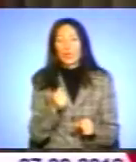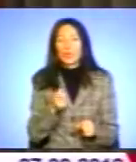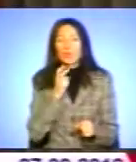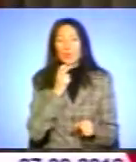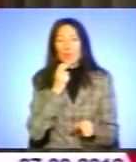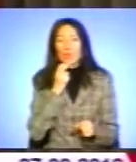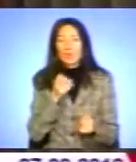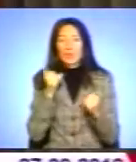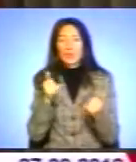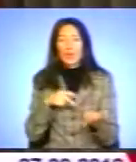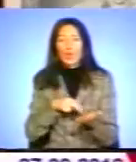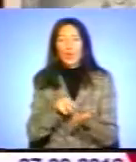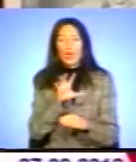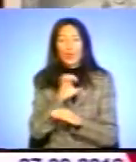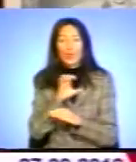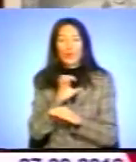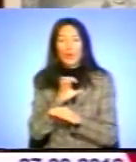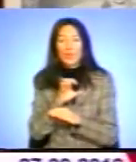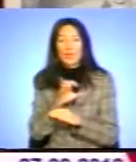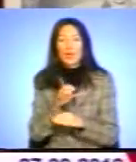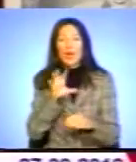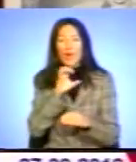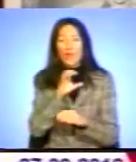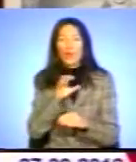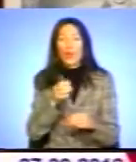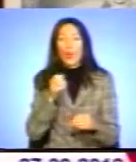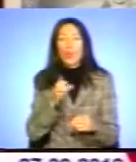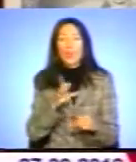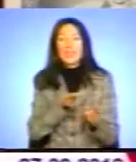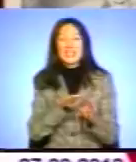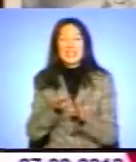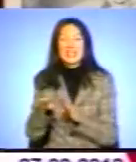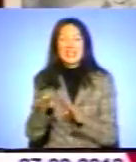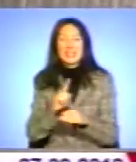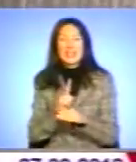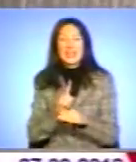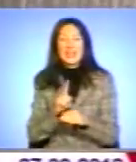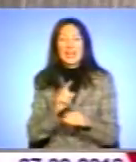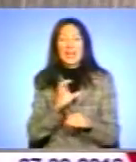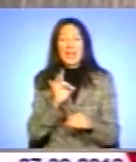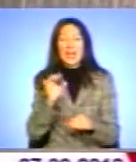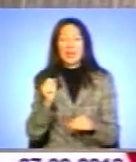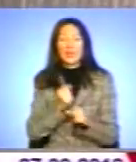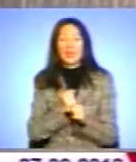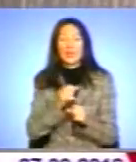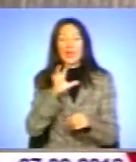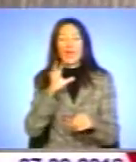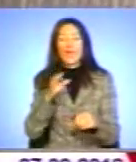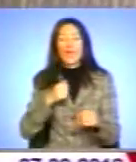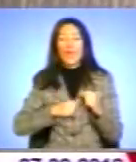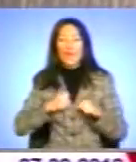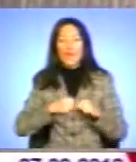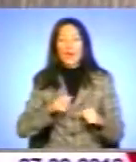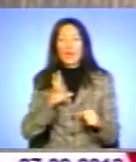ідеї. Тепер приходять фотографуватися. Фото у стилі ретро фотомитець проявляє у ванній. Негативи пересканує та інвертує